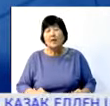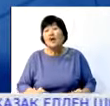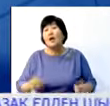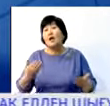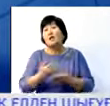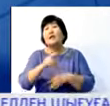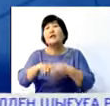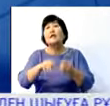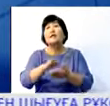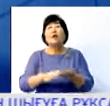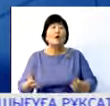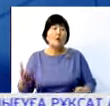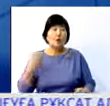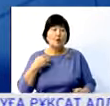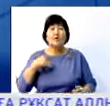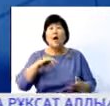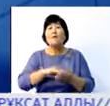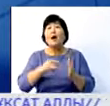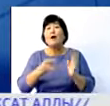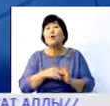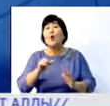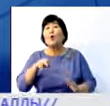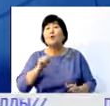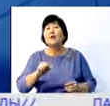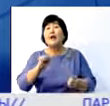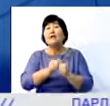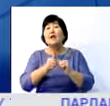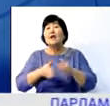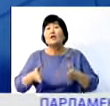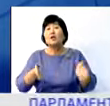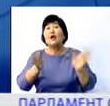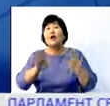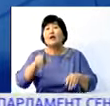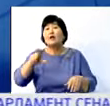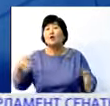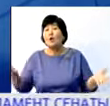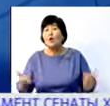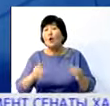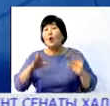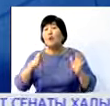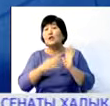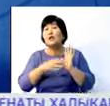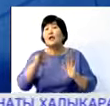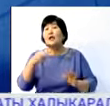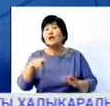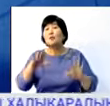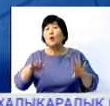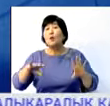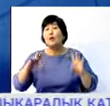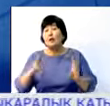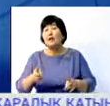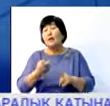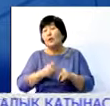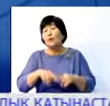Жаңалықтарымыз жалғастырамыз. Қызылорда, Павлодар, Успенка тас жолында қалған жолаушылар құтқарылды. Оқиға 9 желтоқсан күні орын алған. Оңтүстік